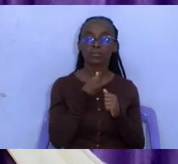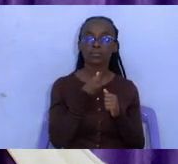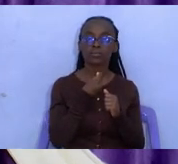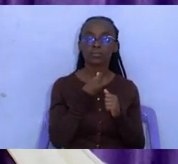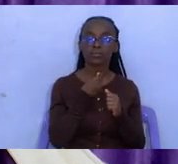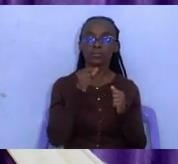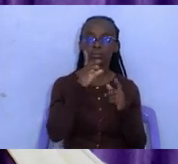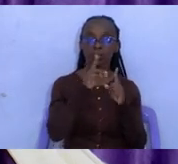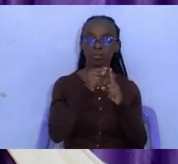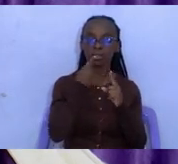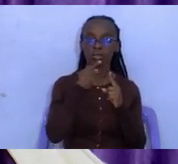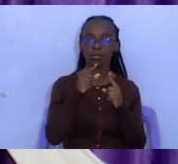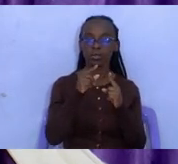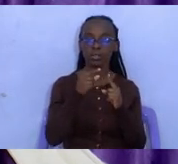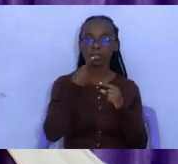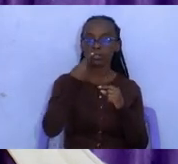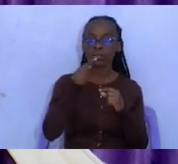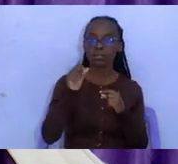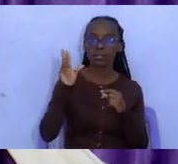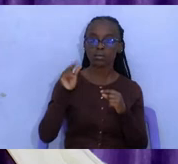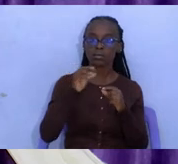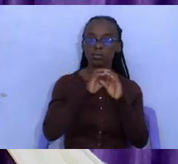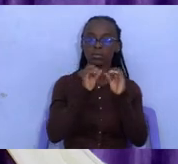Na maandiko inasema hakukataa.